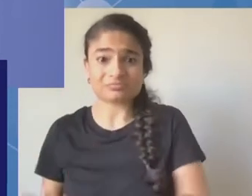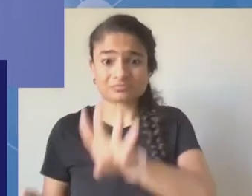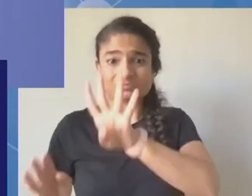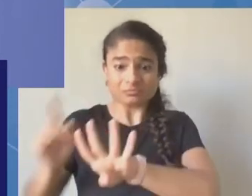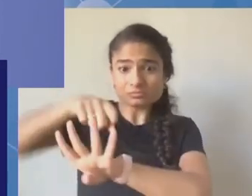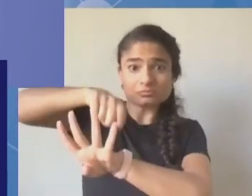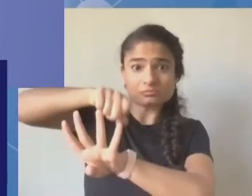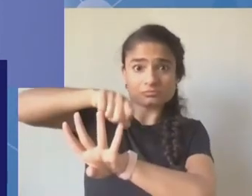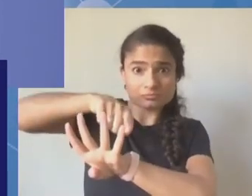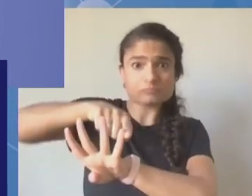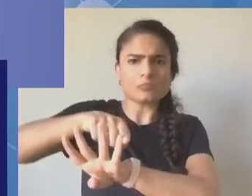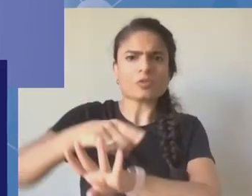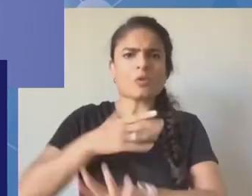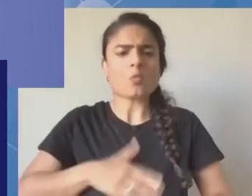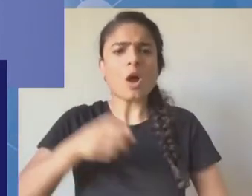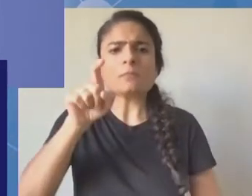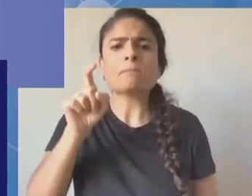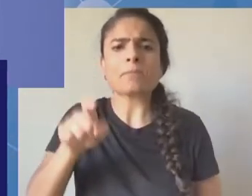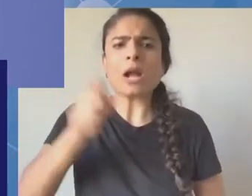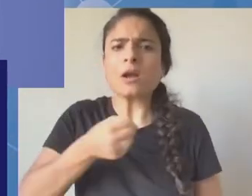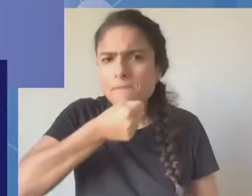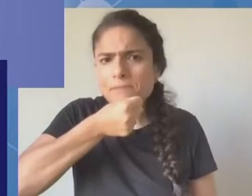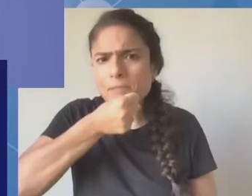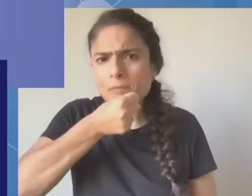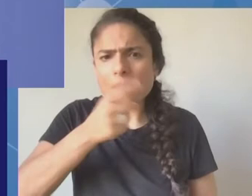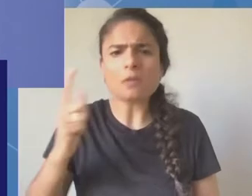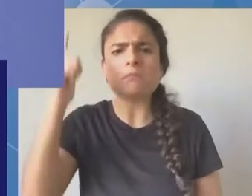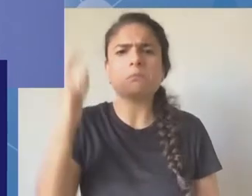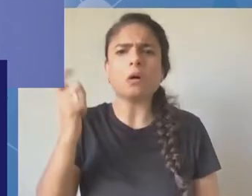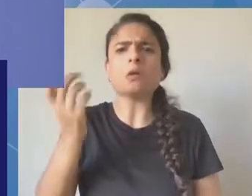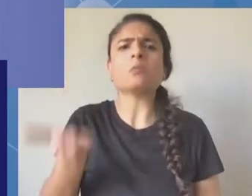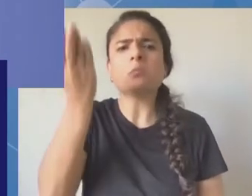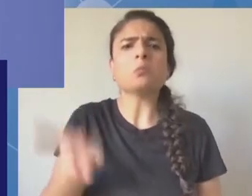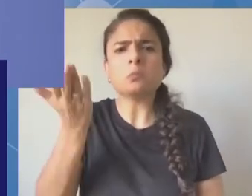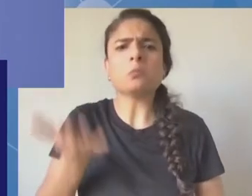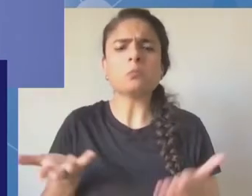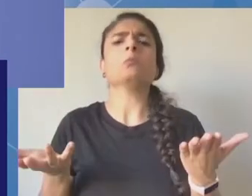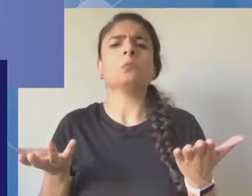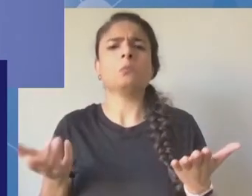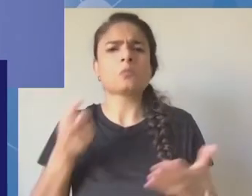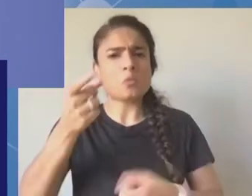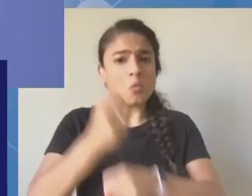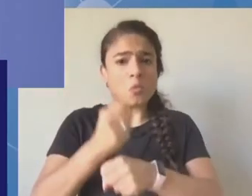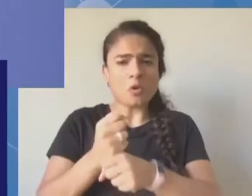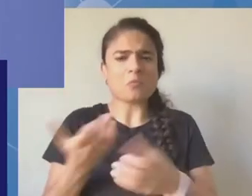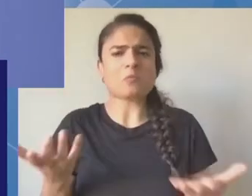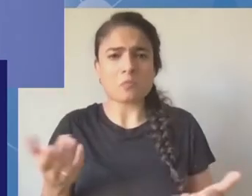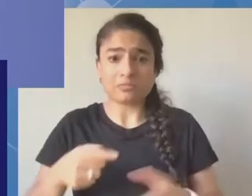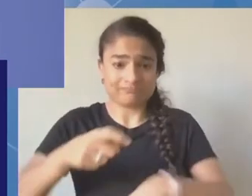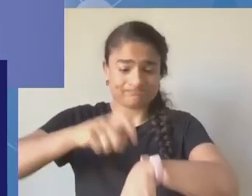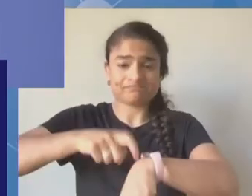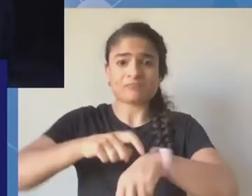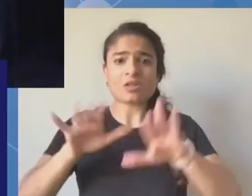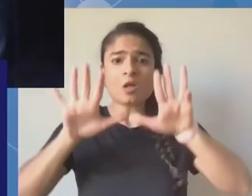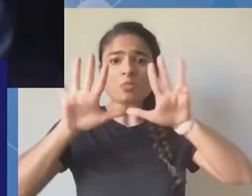意识的吧，不要不好意思，限制我介绍的吧，你们所代表一个群体的和 跟我讲过了吧，有一个时